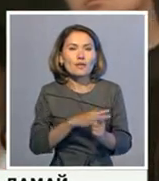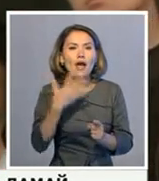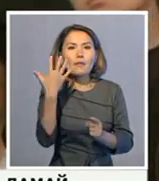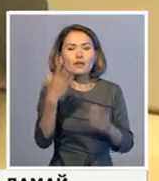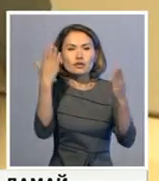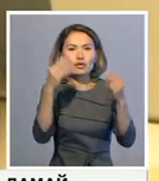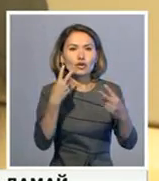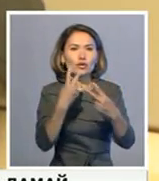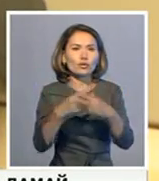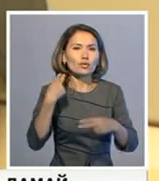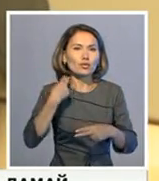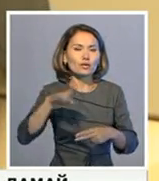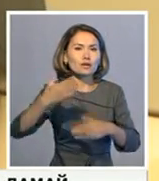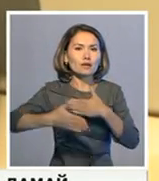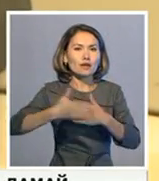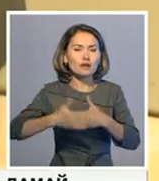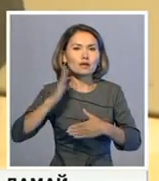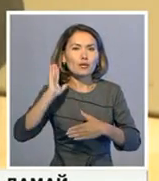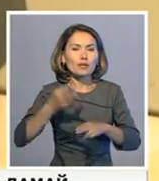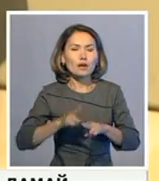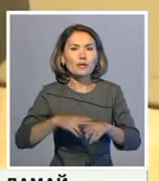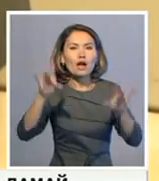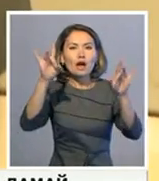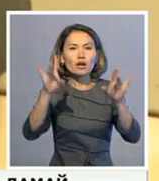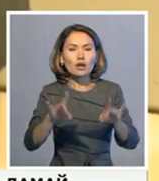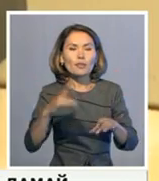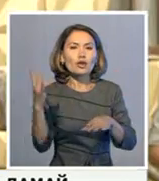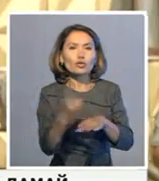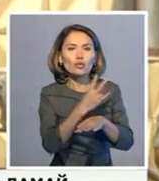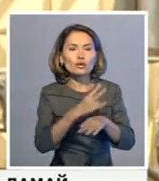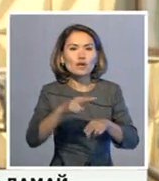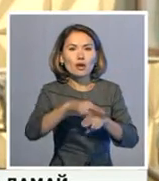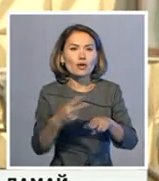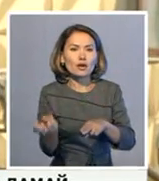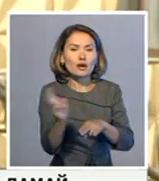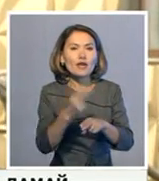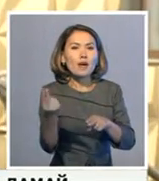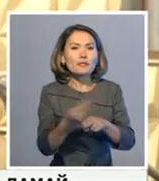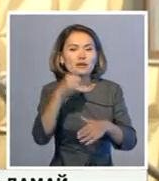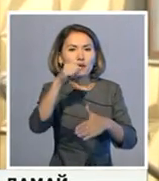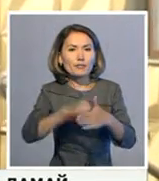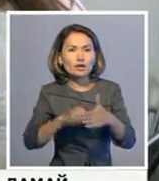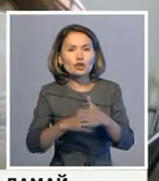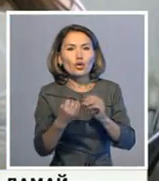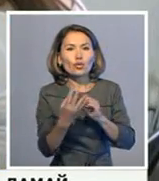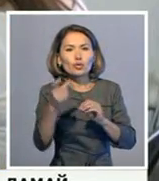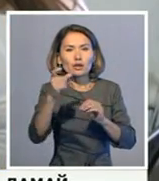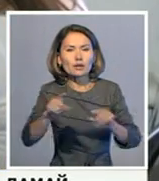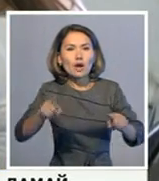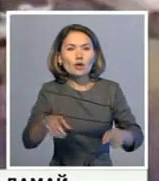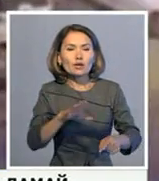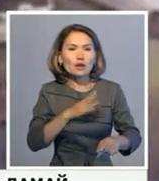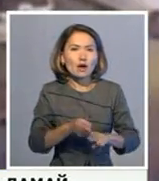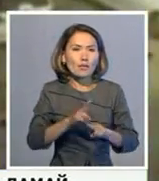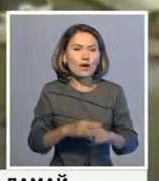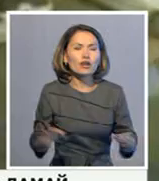әкімшілік қамауға алынды. Мейрамхана әкімшілігінің айтуынша, ғимаратқа баса көктеп кірген полицейлер себеп салдарды түсіндірместен адамдарды алып кеткен. Ал қызметкерлері